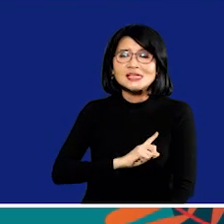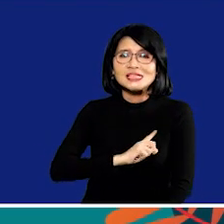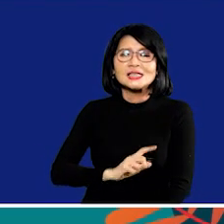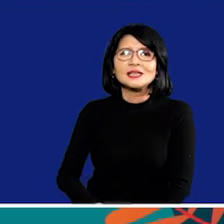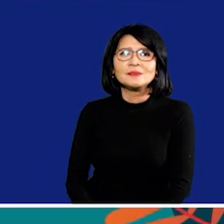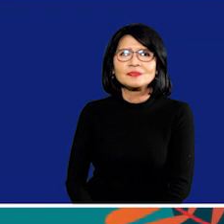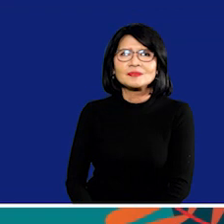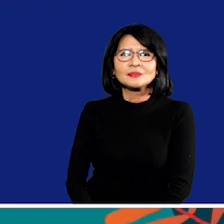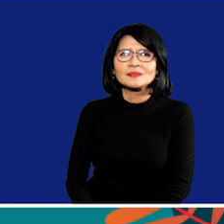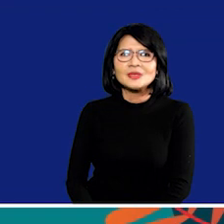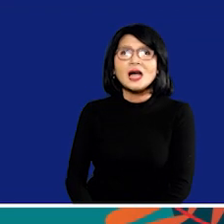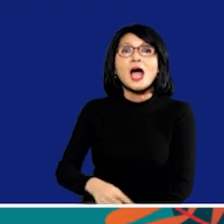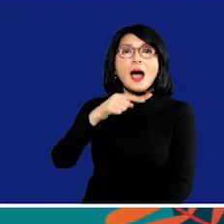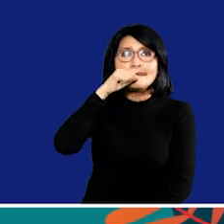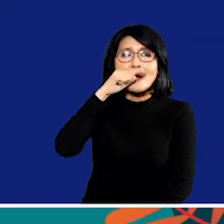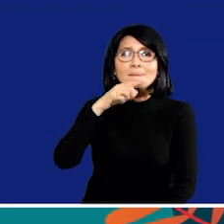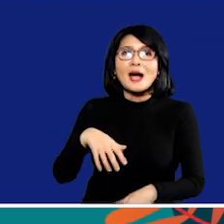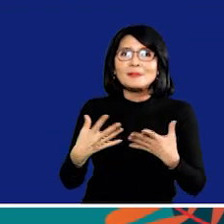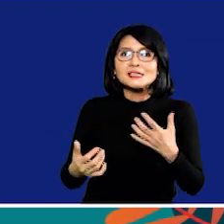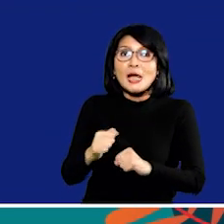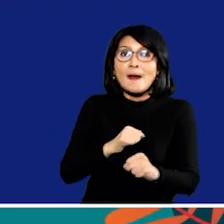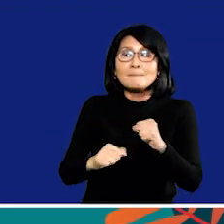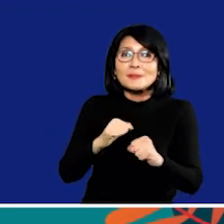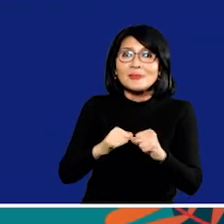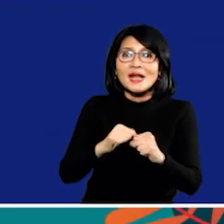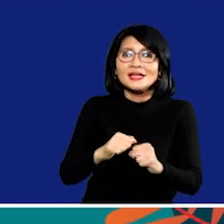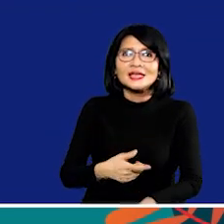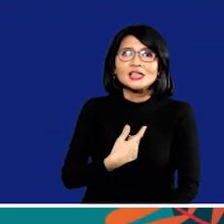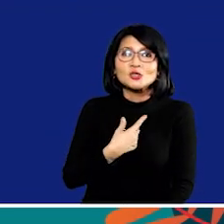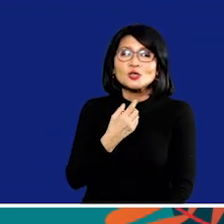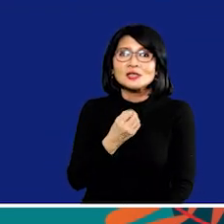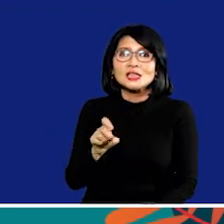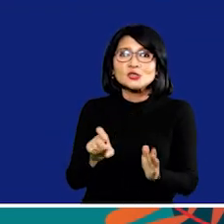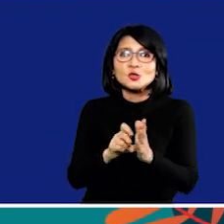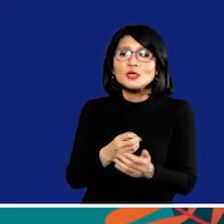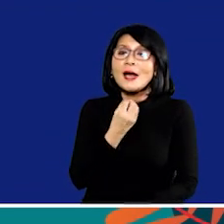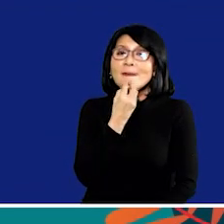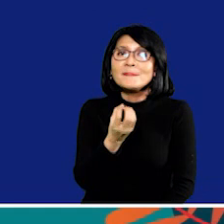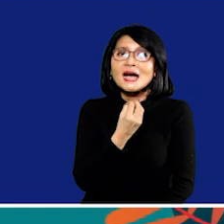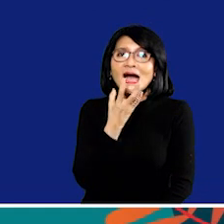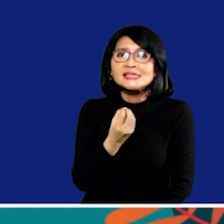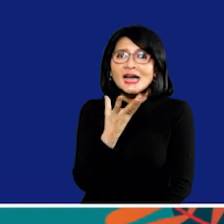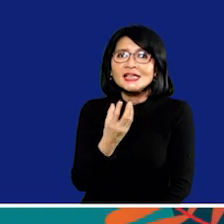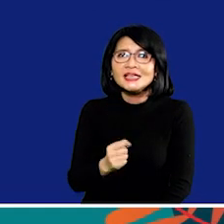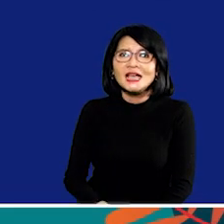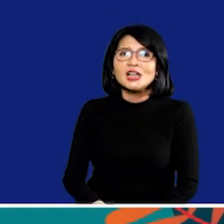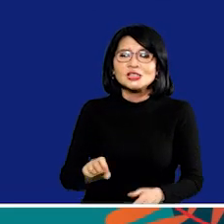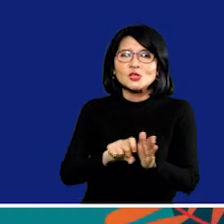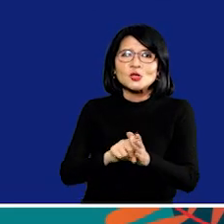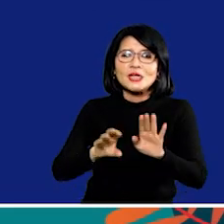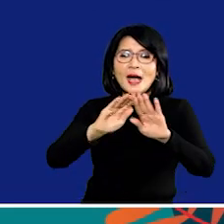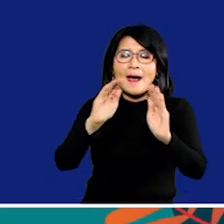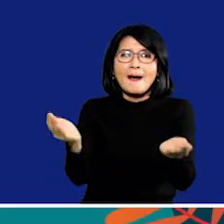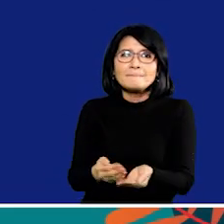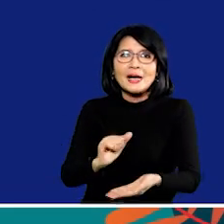sendiri. Nah, seperti itu. Selain itu juga, ayah biasanya juga berperan dalam misalnya ngajarin adik-adik nih, ini loh ban bekas itu bisa jadi